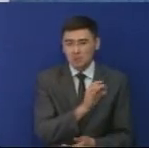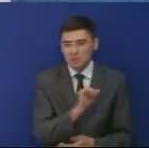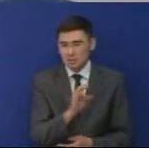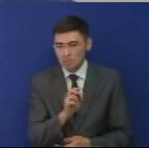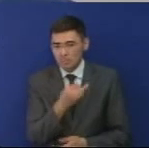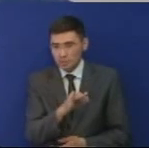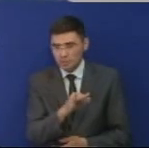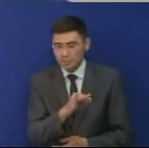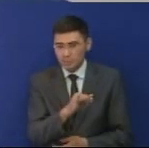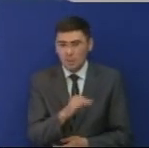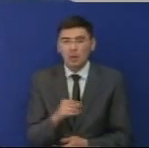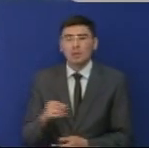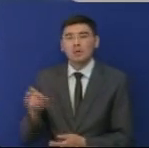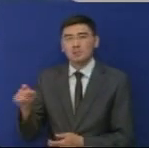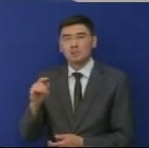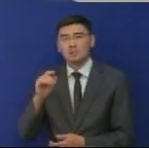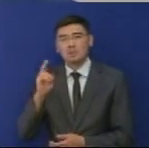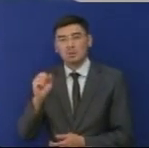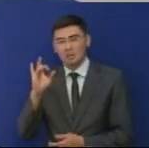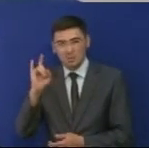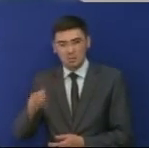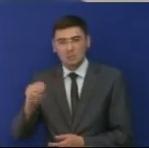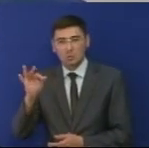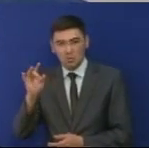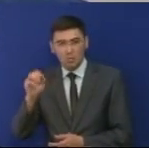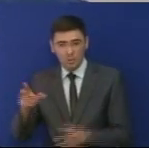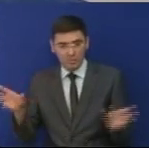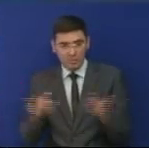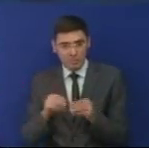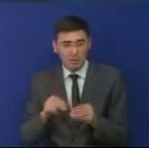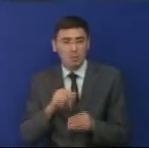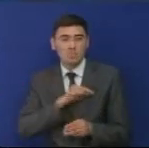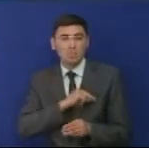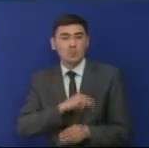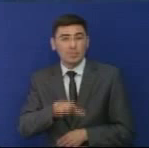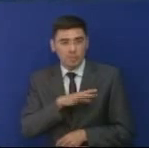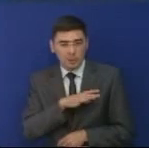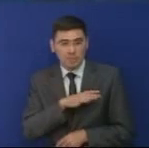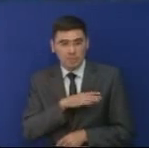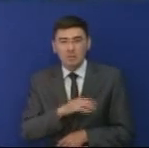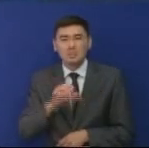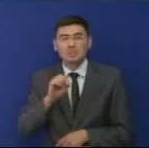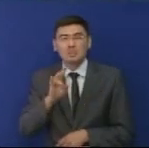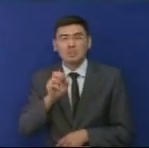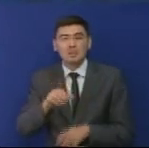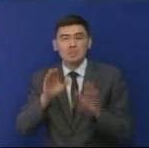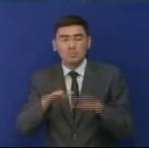Есенгенов, работавший вместе с Касым Жомарт Кемелевичем в Сенате, вспоминает о нем только